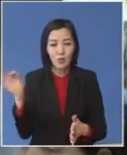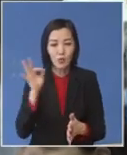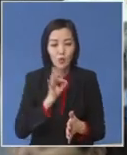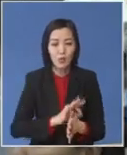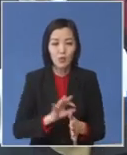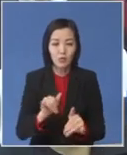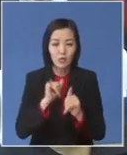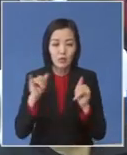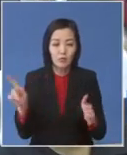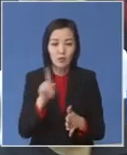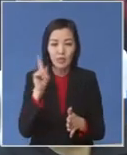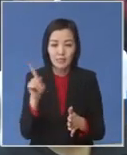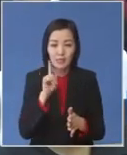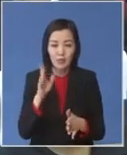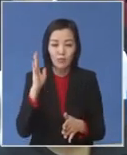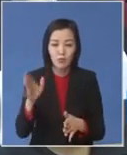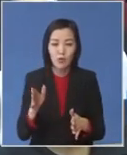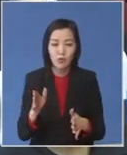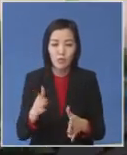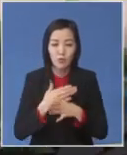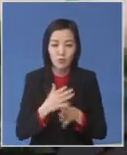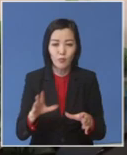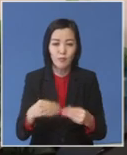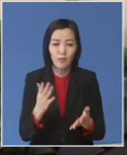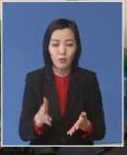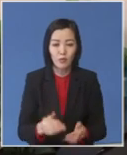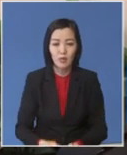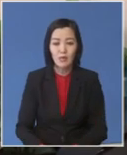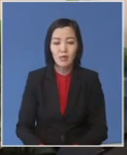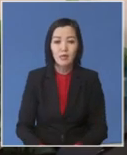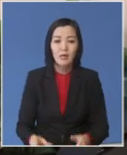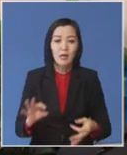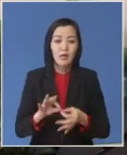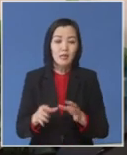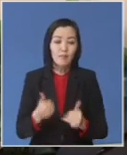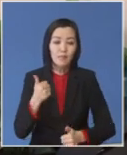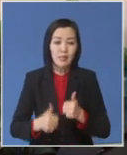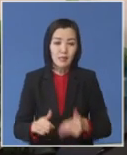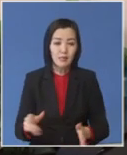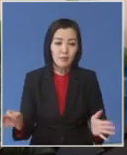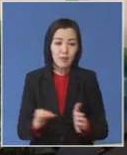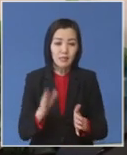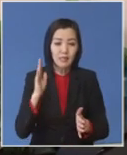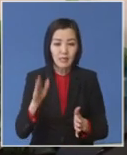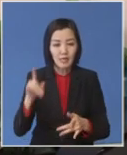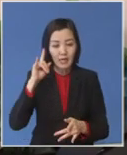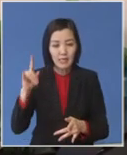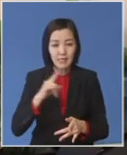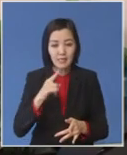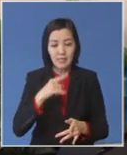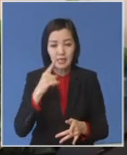кеңейтіп, жас дарындардың болашағына жол ашу. Бұл жердегі олимпиаданың мақсаты келешекке қазақ